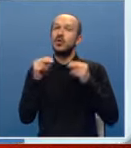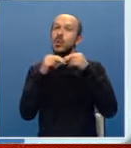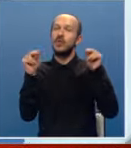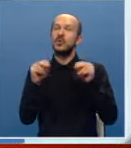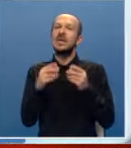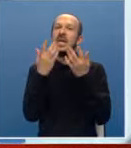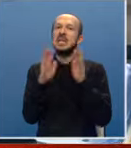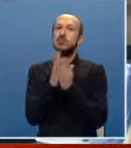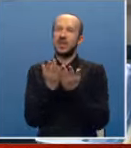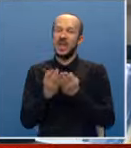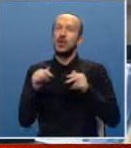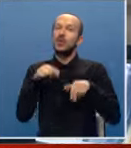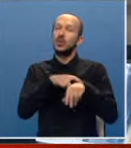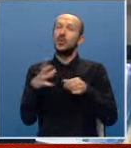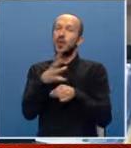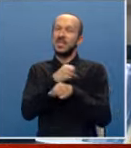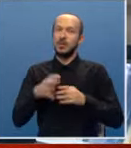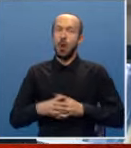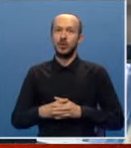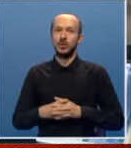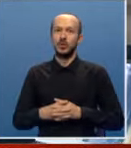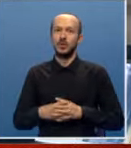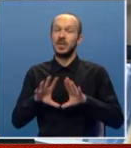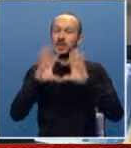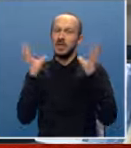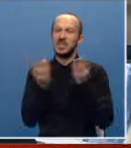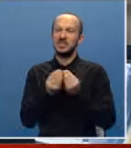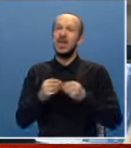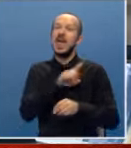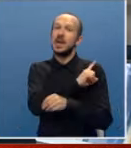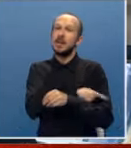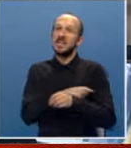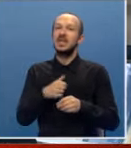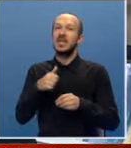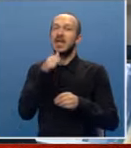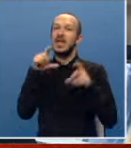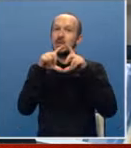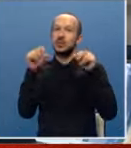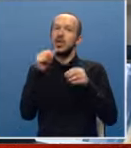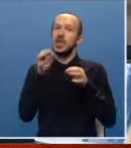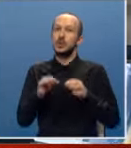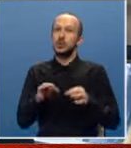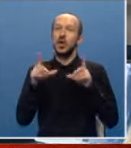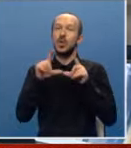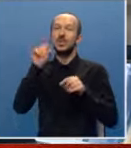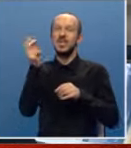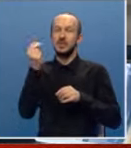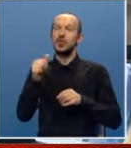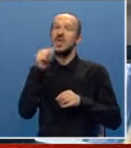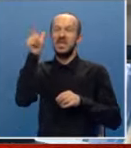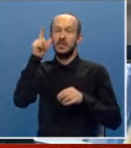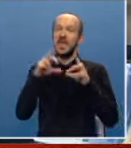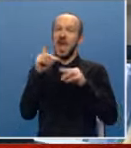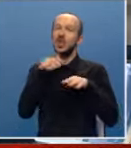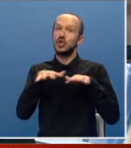objavljenog zbornika. U ovom trenutku koristimo sve kapacitete institucionalne i stručne u Republici Srpskoj i Srbiji,